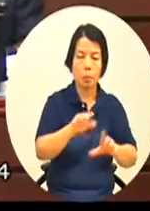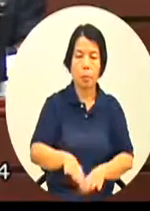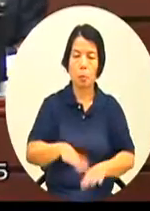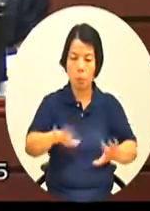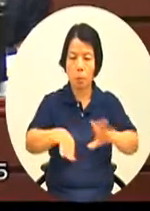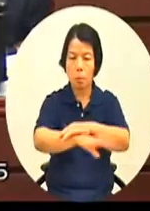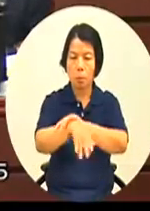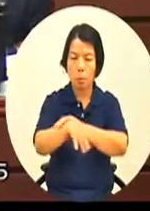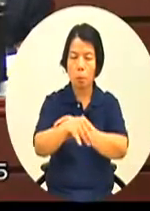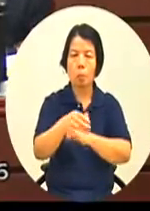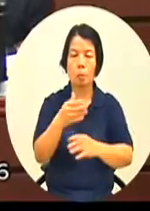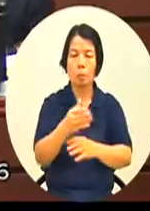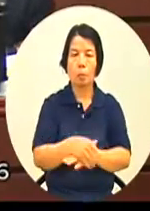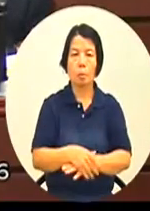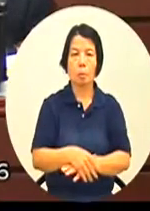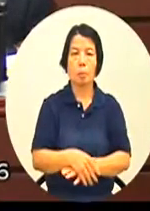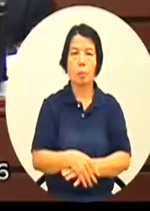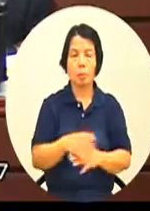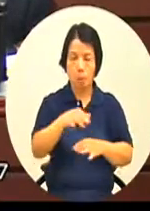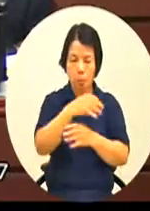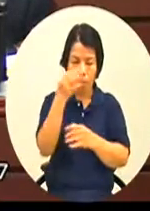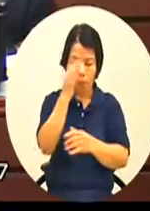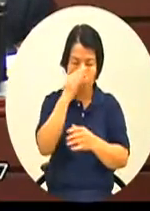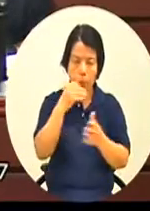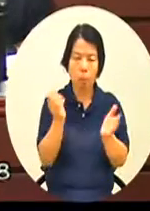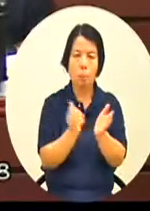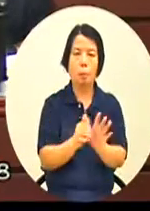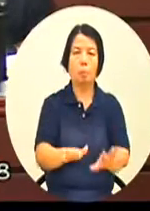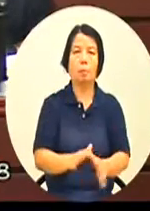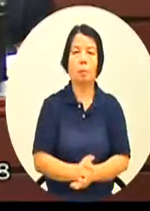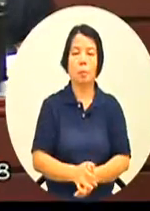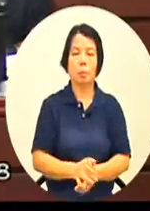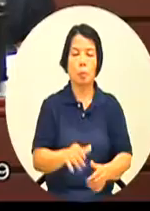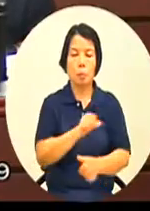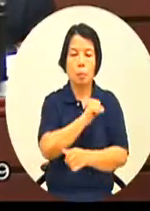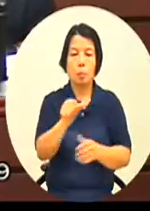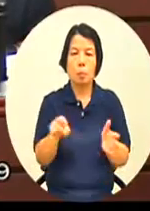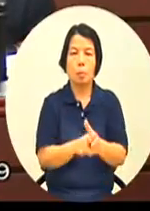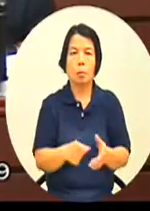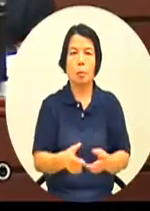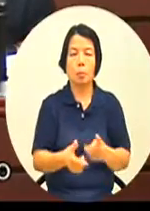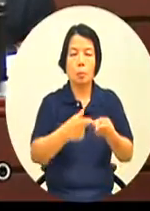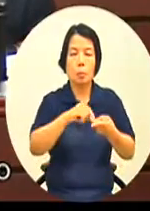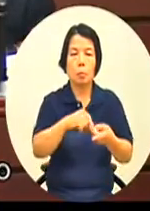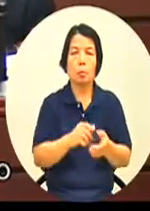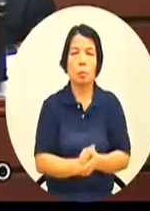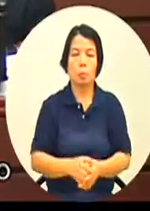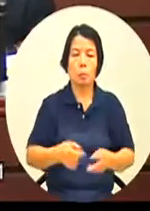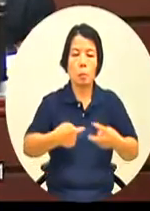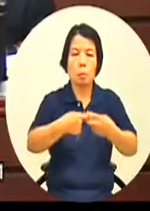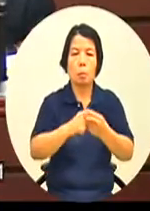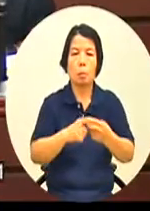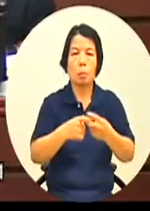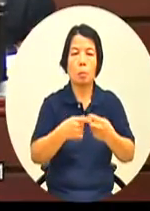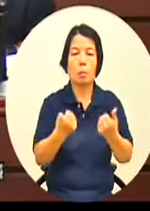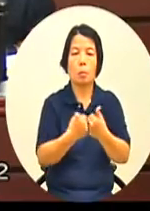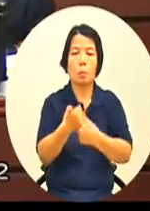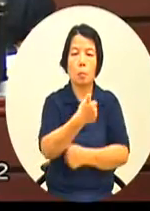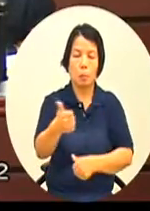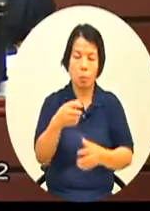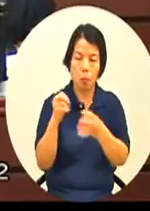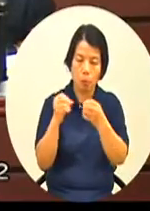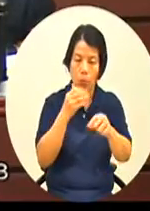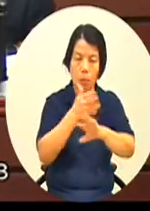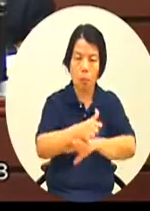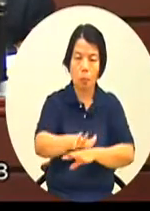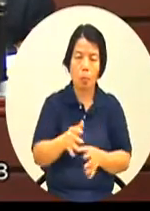间能够找出来，所以我们其实在礼拜五的时候刚刚有跟那个李博李议员提到，我们在最